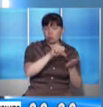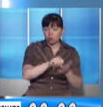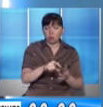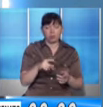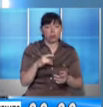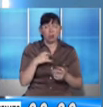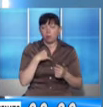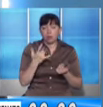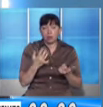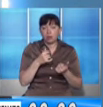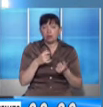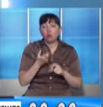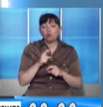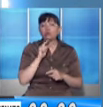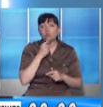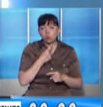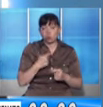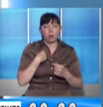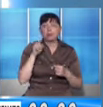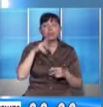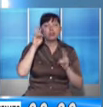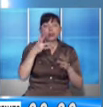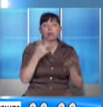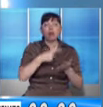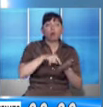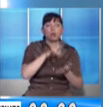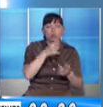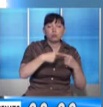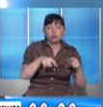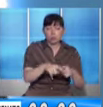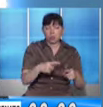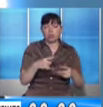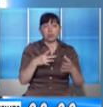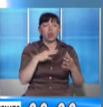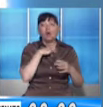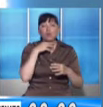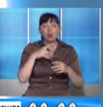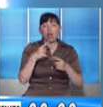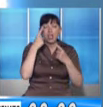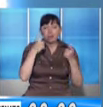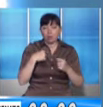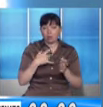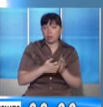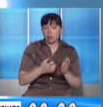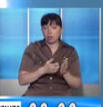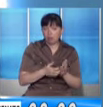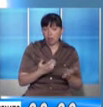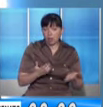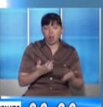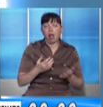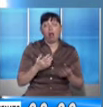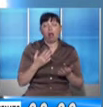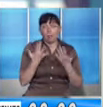care nu știam exact unde sunt secțiile de votare, în ce orașe și așa mai departe. Deci asta a fost principala noastră